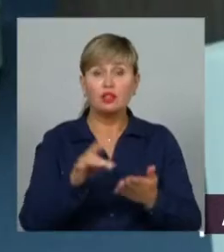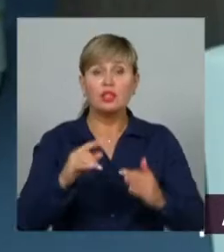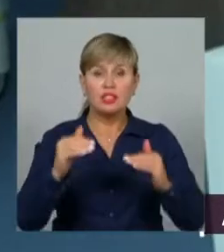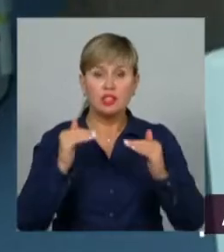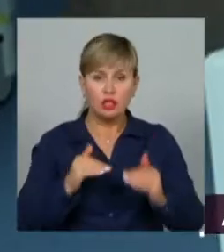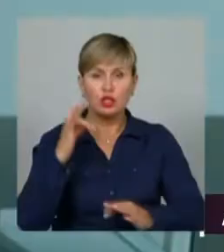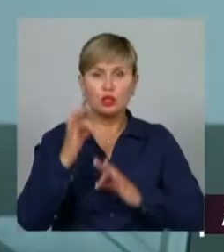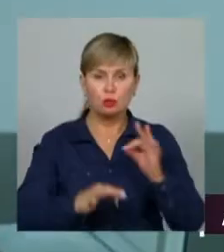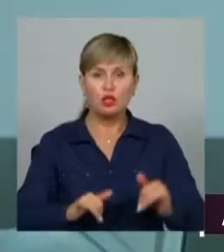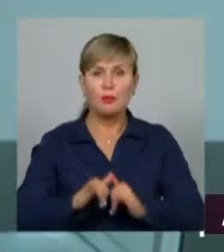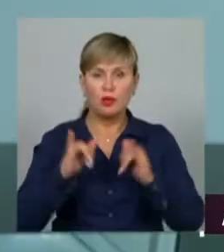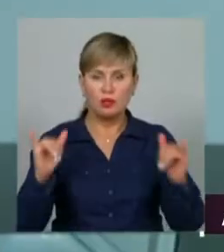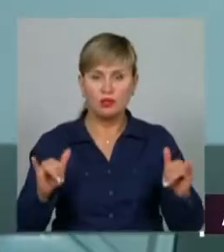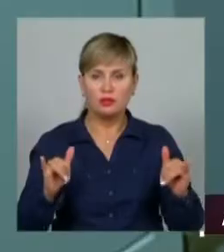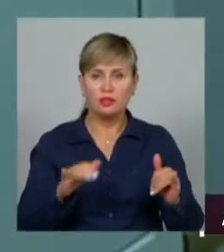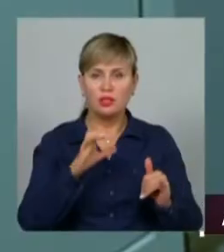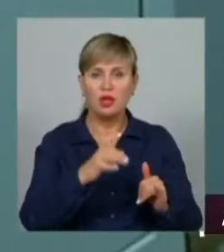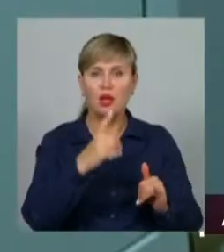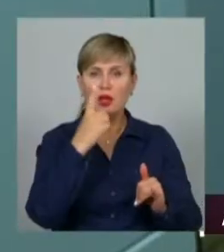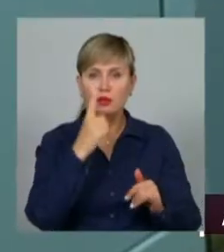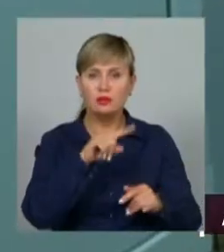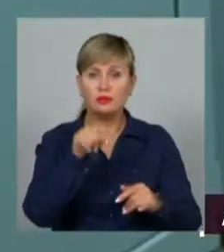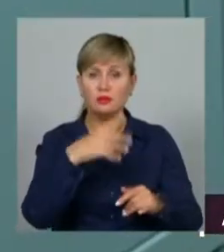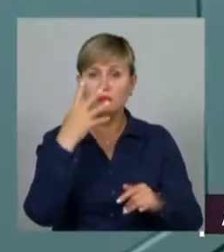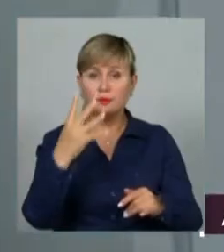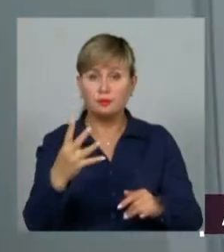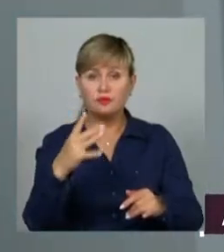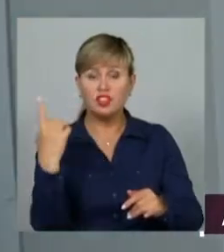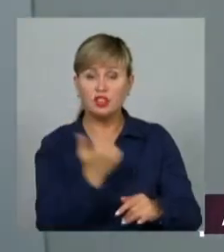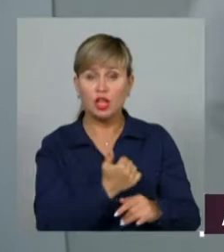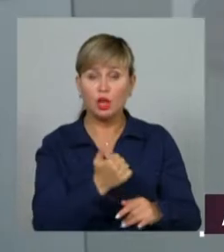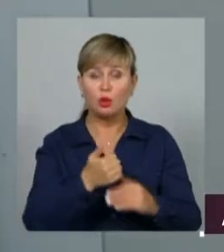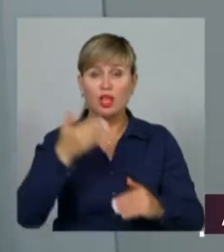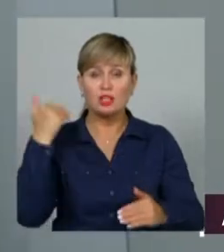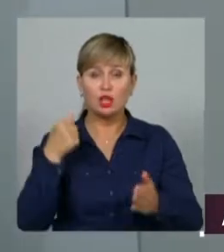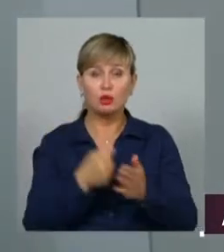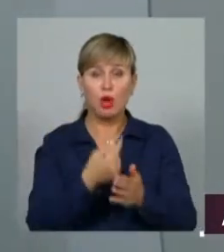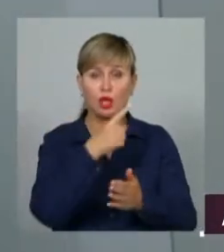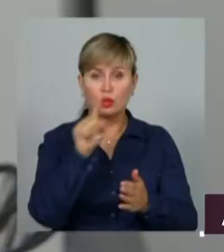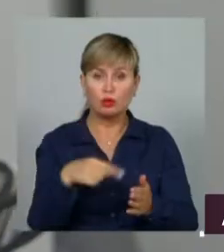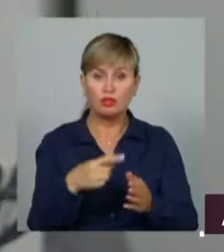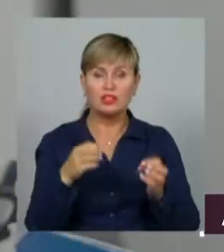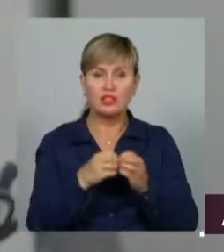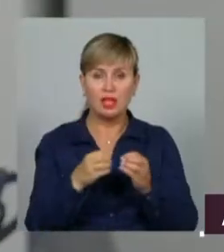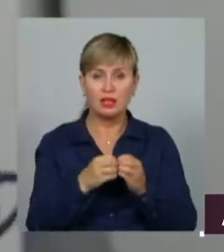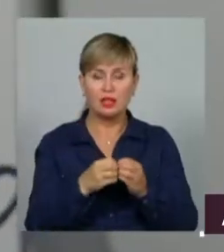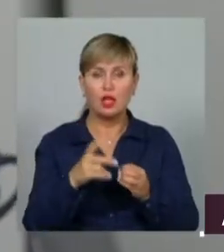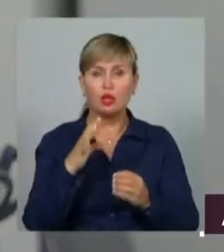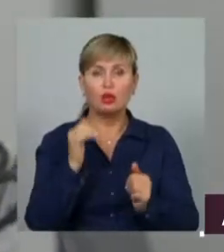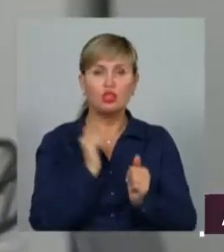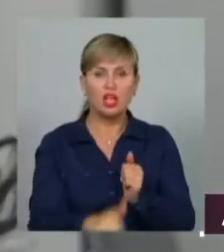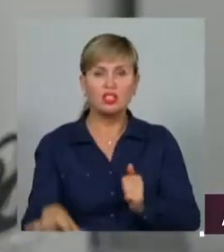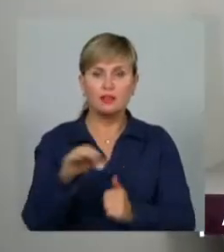снижение суточного прироста с 1,4 в неделю назад до 1,1. Но чаще